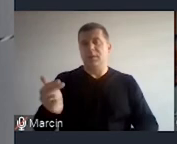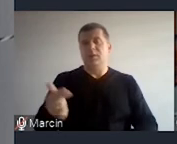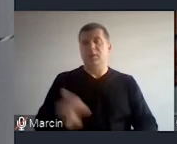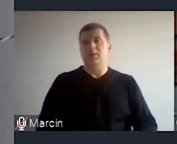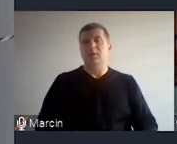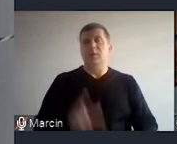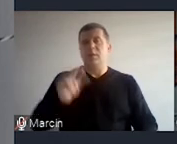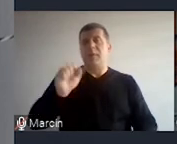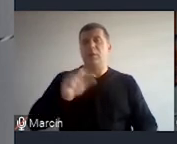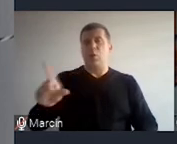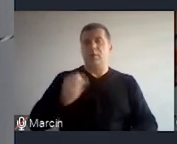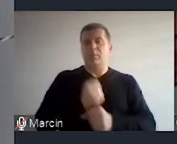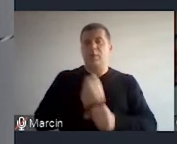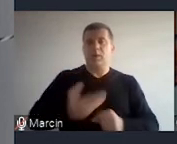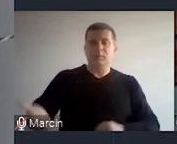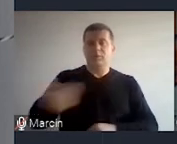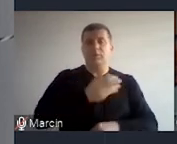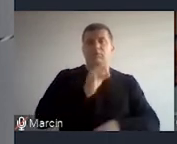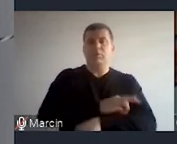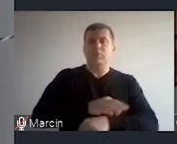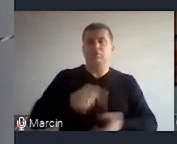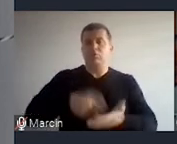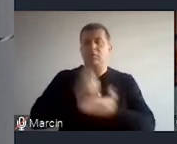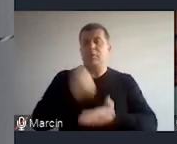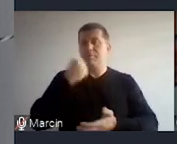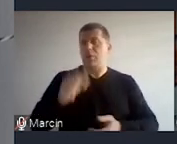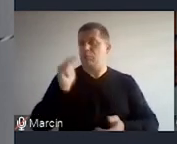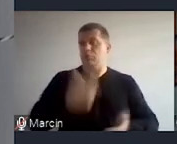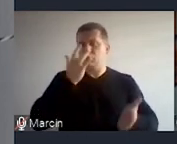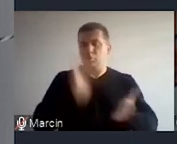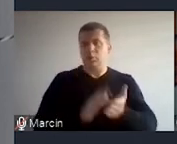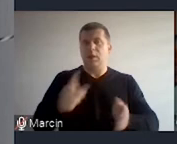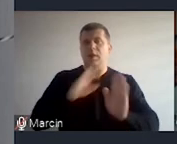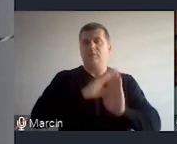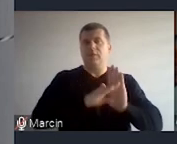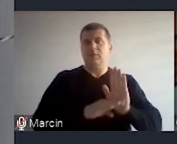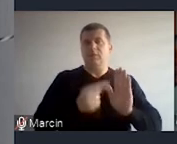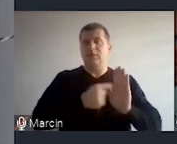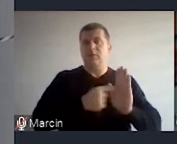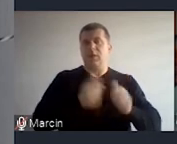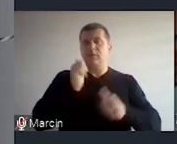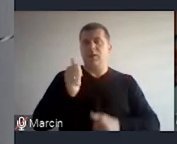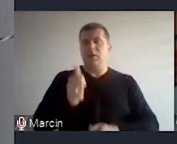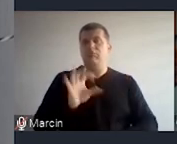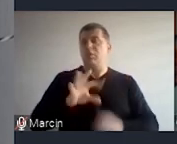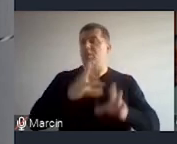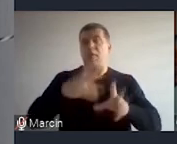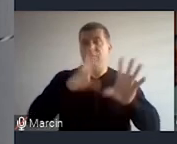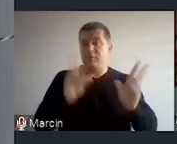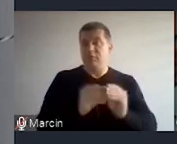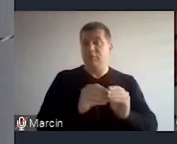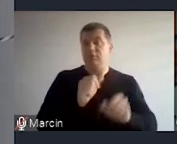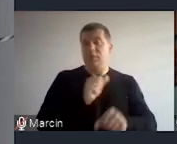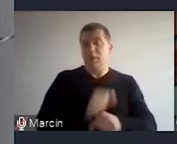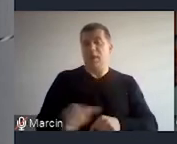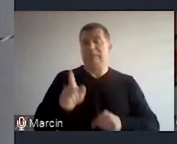z personelem i tu znowu bardzo czujnie w wytycznych kwalifikowalności, bo nie wszystko jest tam,